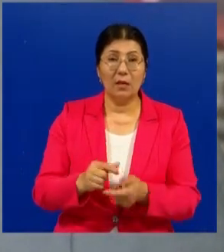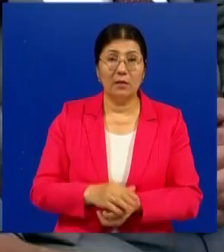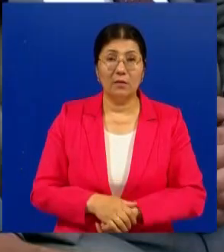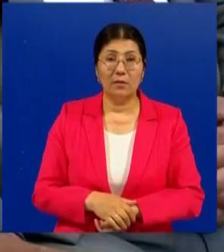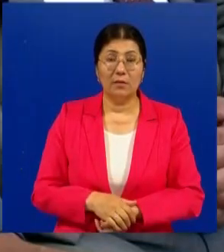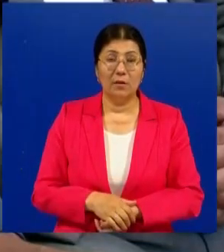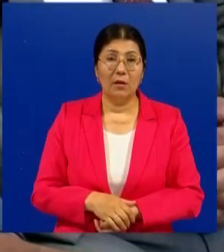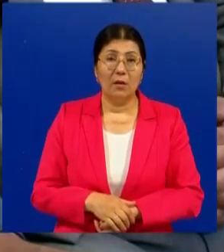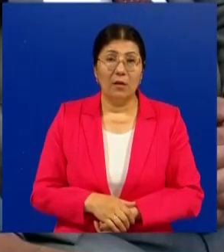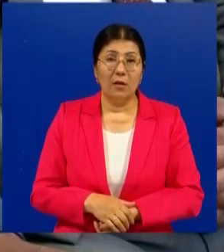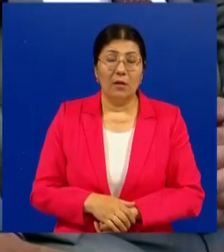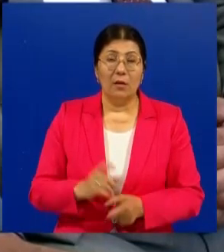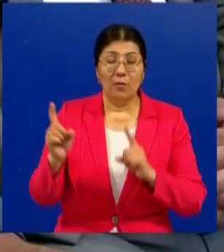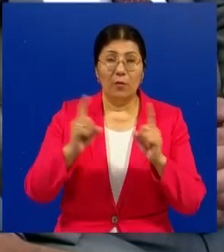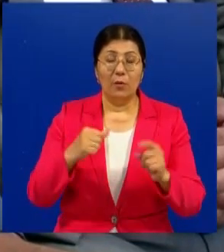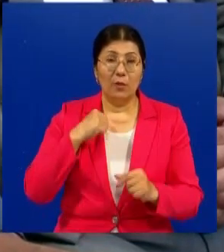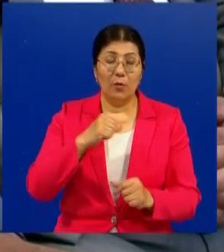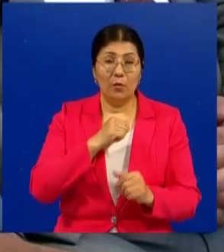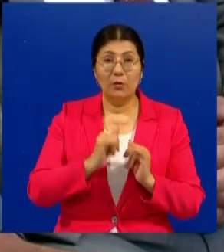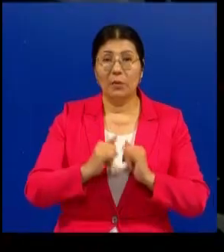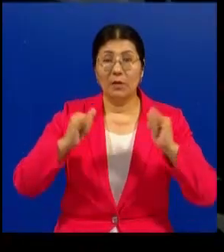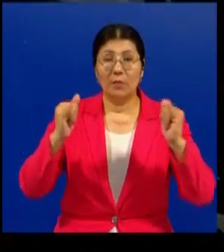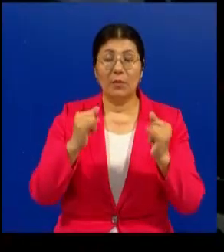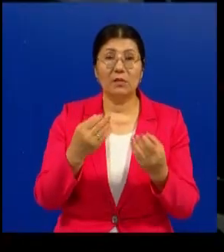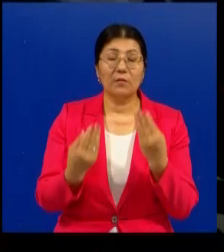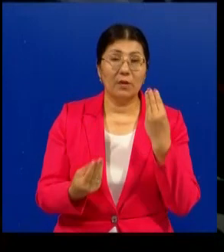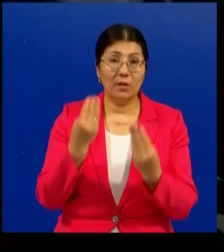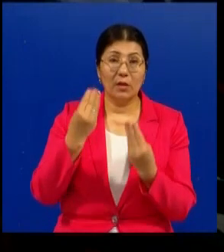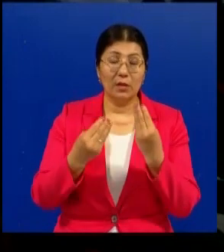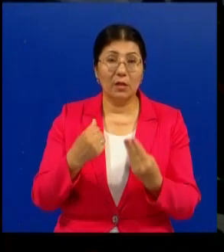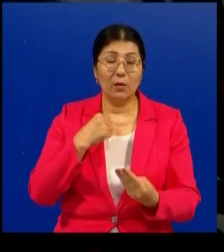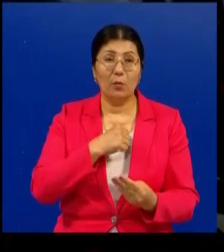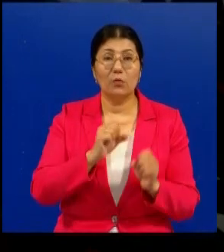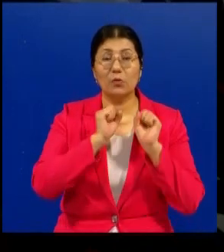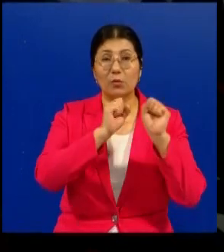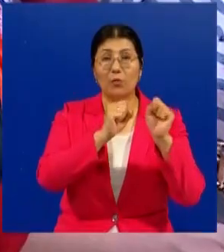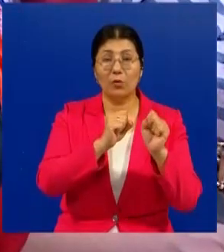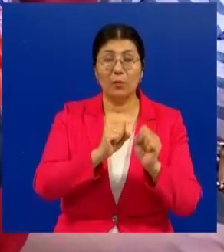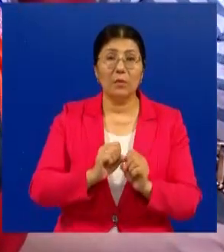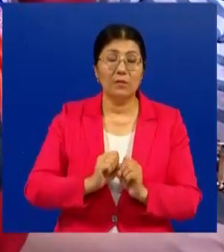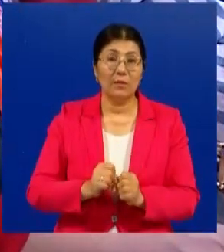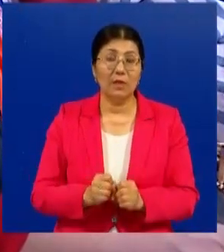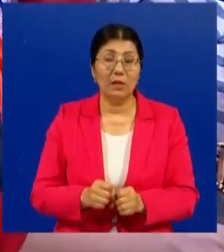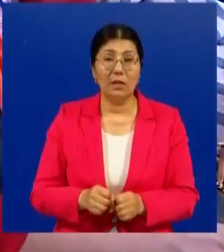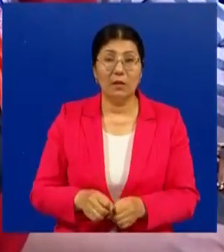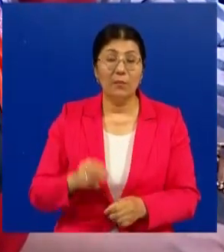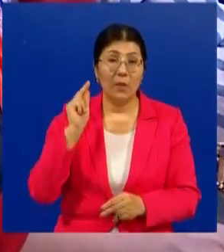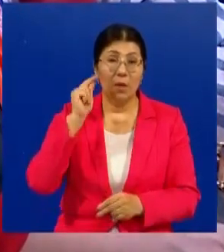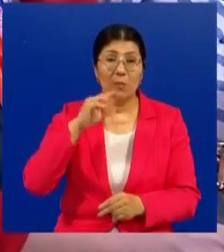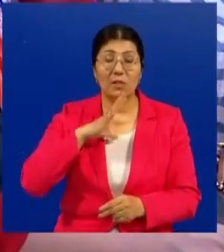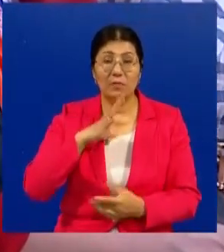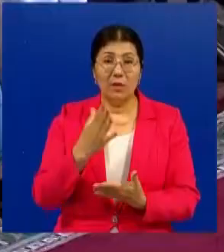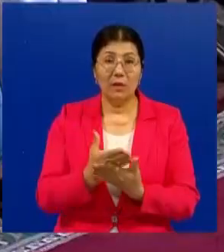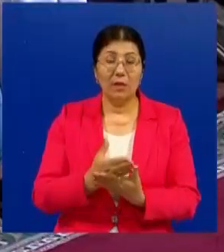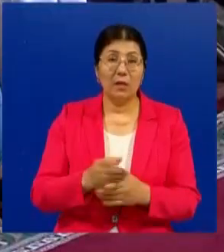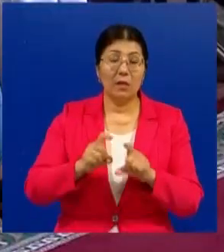беріңіздер. Форум аясында өзін-өзі реттеу дағдылары тренингі мен әйелдердің өзін-өзі қорғаудың тиімді әдістері тақырыбында шеберлік сағаты өтті. Айтпақшы,